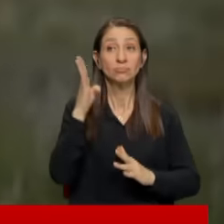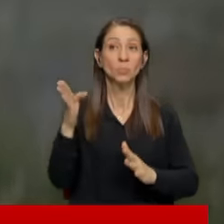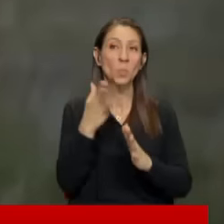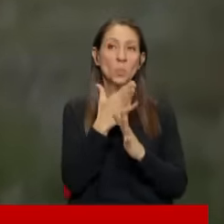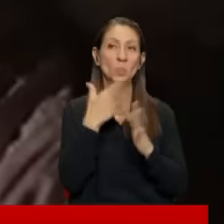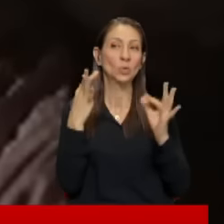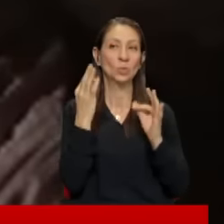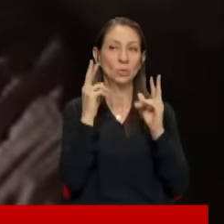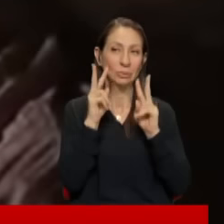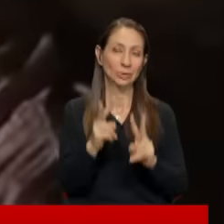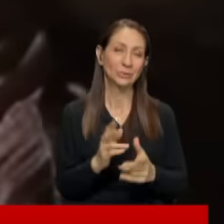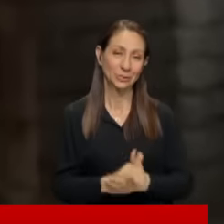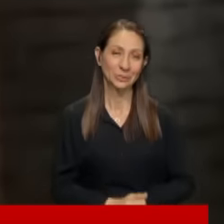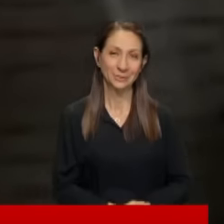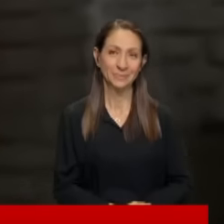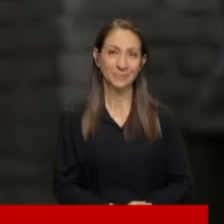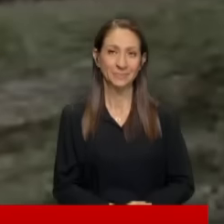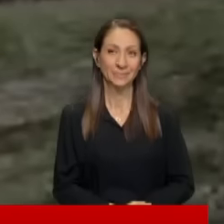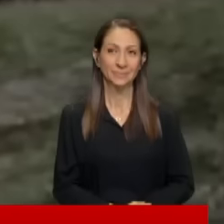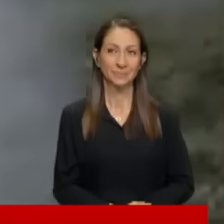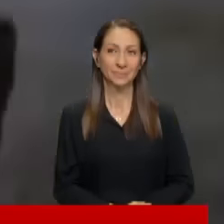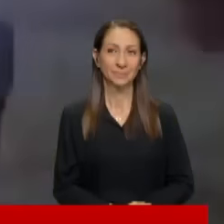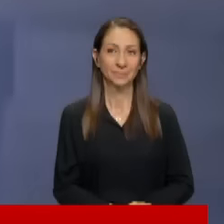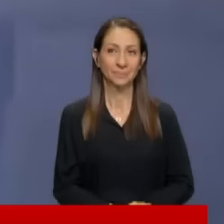mutlulukla karşılandı.